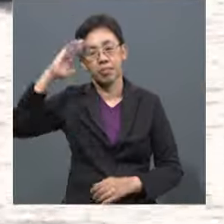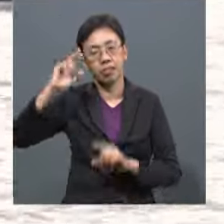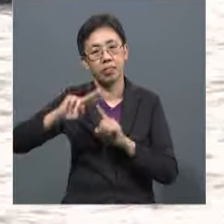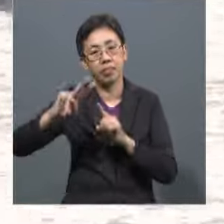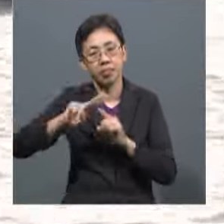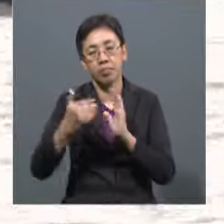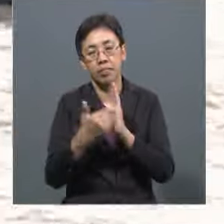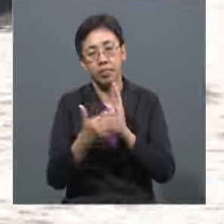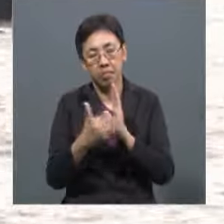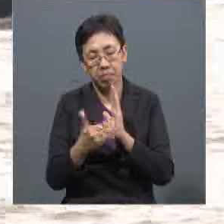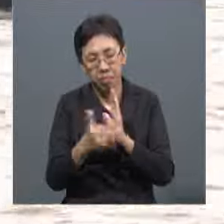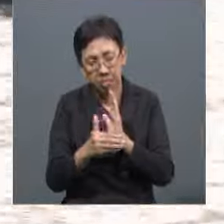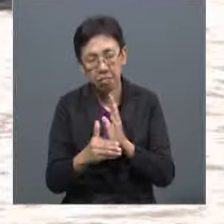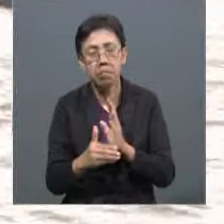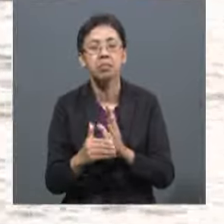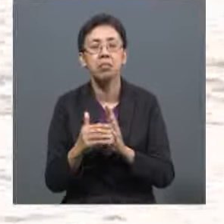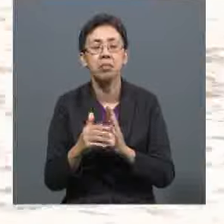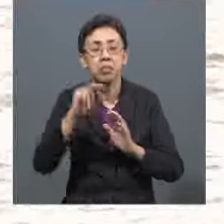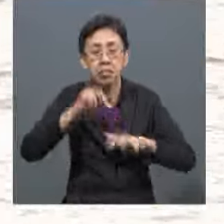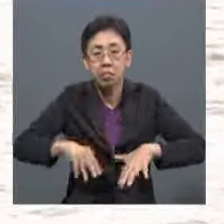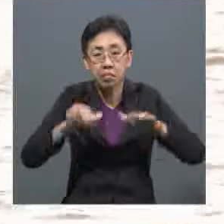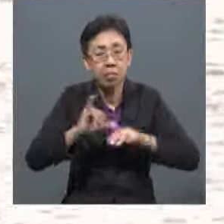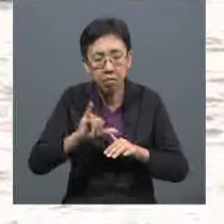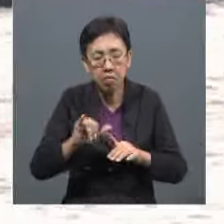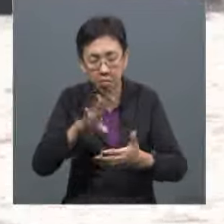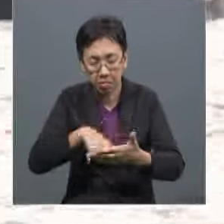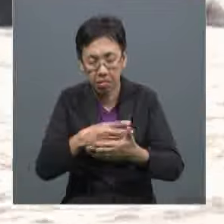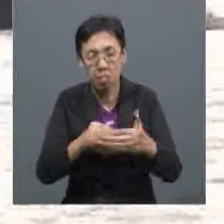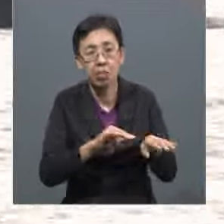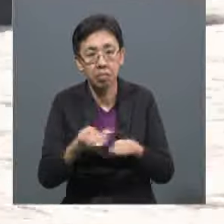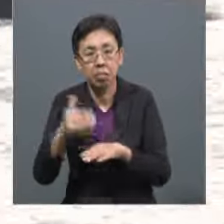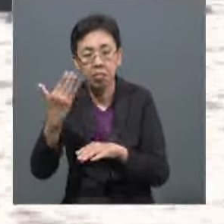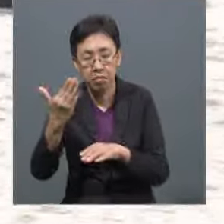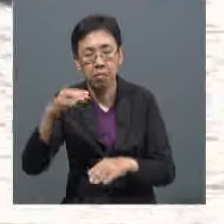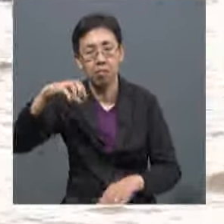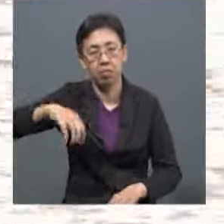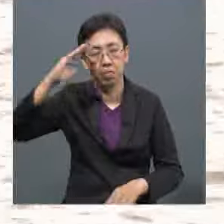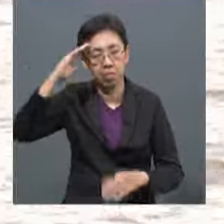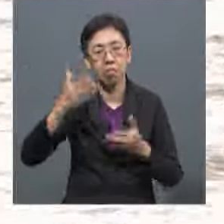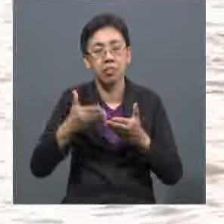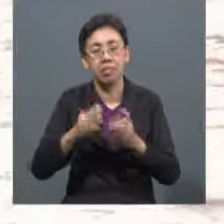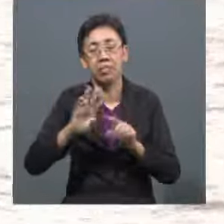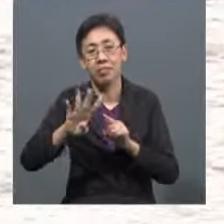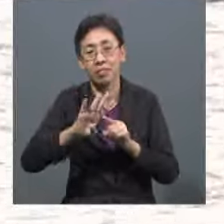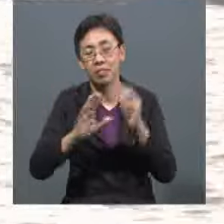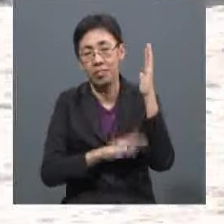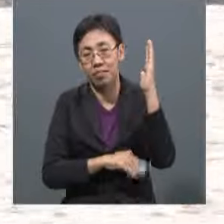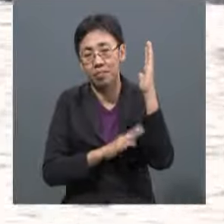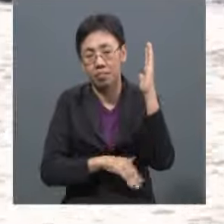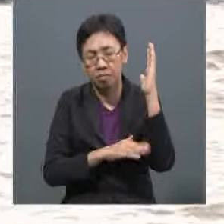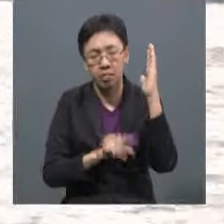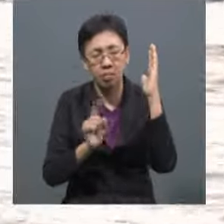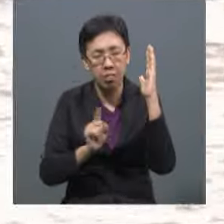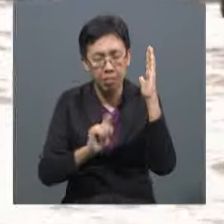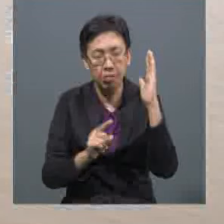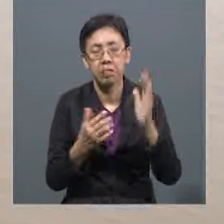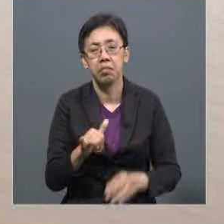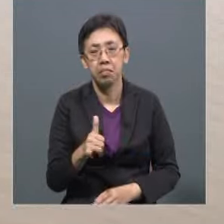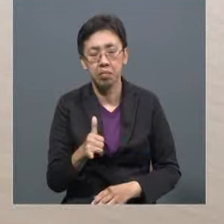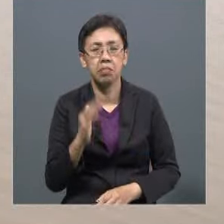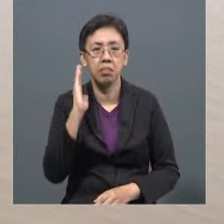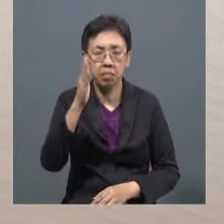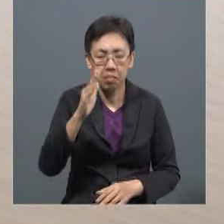ในภาคอีสานที่จุดที่ยังไม่เกิดแต่ว่าต้องเตรียมพร้อมไว้ก่อนกองทัพภาคที่4ในพื้นที่ภาคใต้เพราะว่าพื้นที่เหล่านี้อาจต้องใช้เว